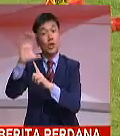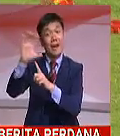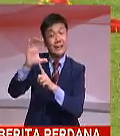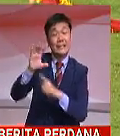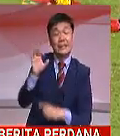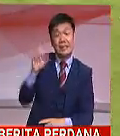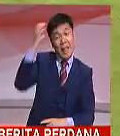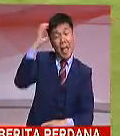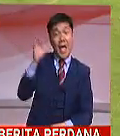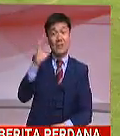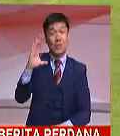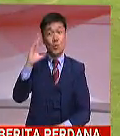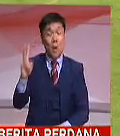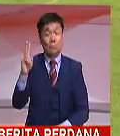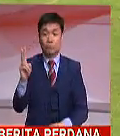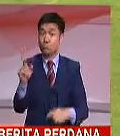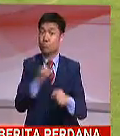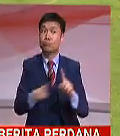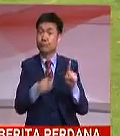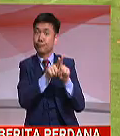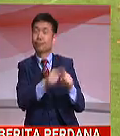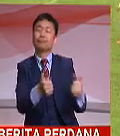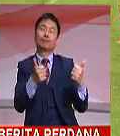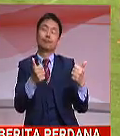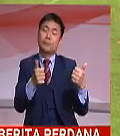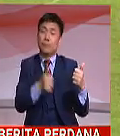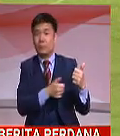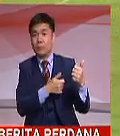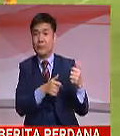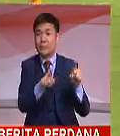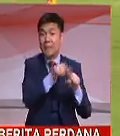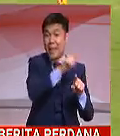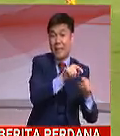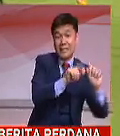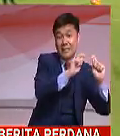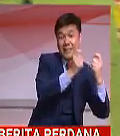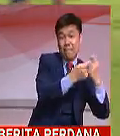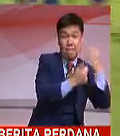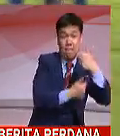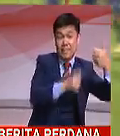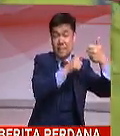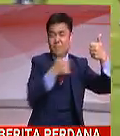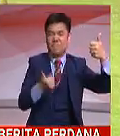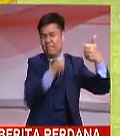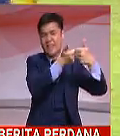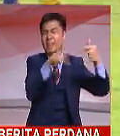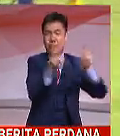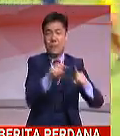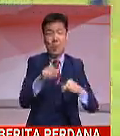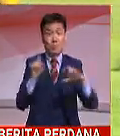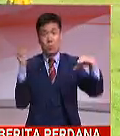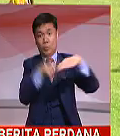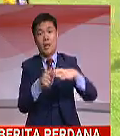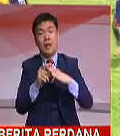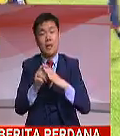residual mengikuti jejak langkah Abangnya apabila dengan selesai menewaskan video Arema FC 30 dogol digoreng kantong gak